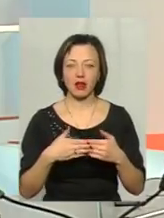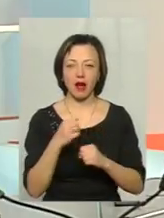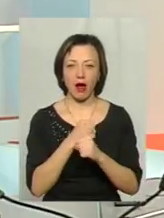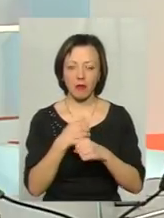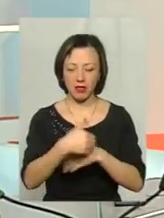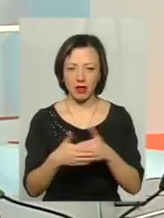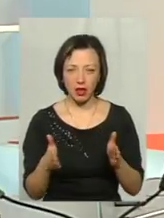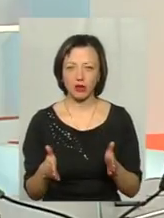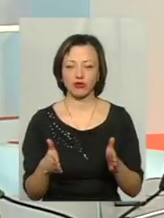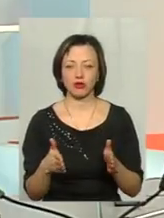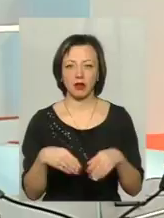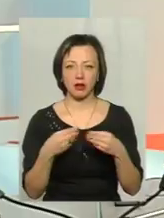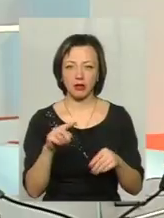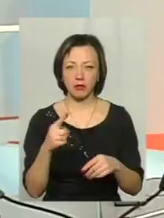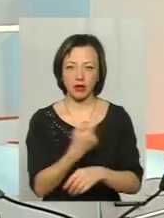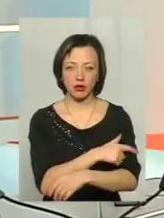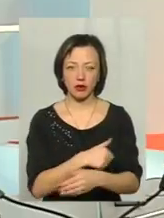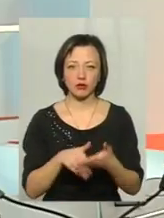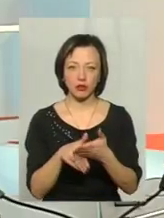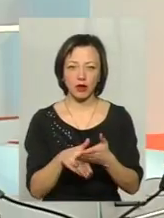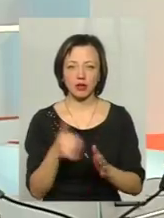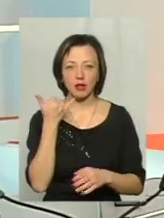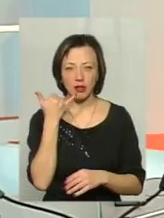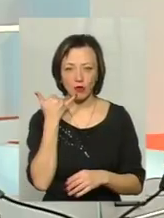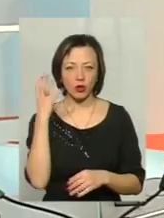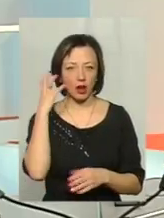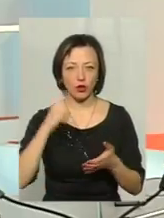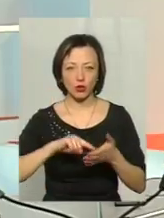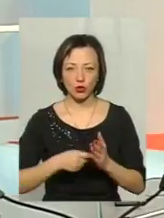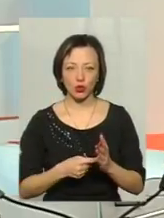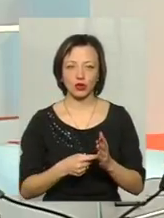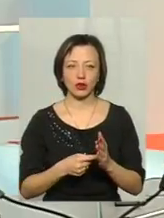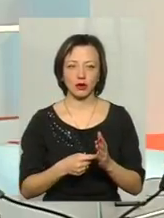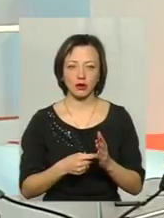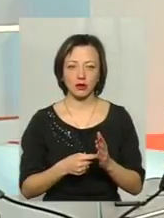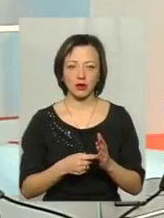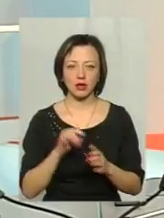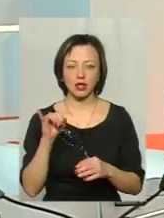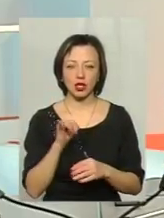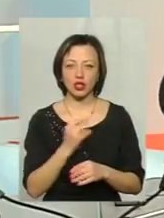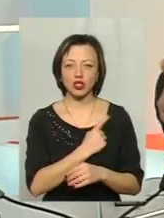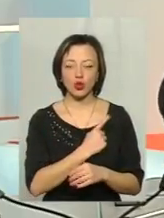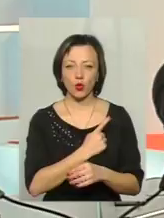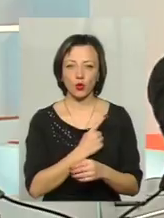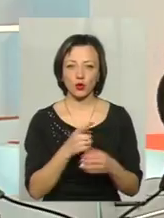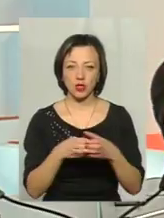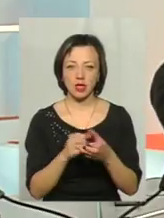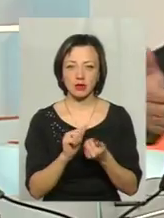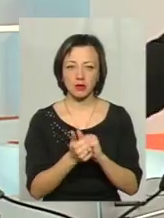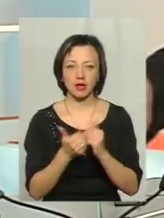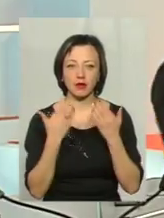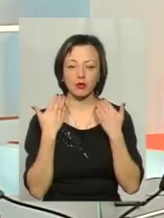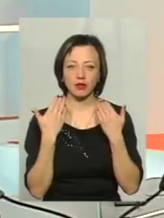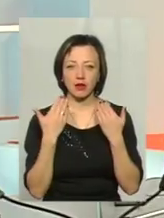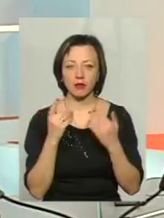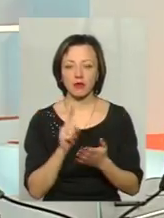аптечка, щоб надати першу долікарську допомогу. Телефон, радіоточка. Телефон, радіоточка. І чергуюча зміна, яка там відпочиває,